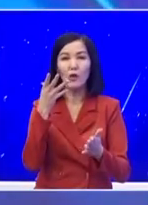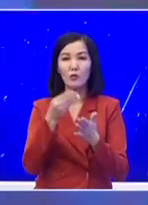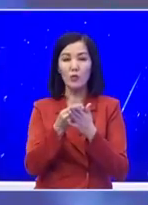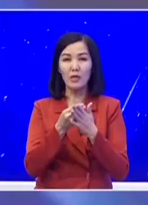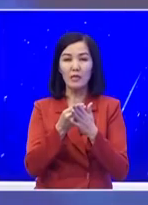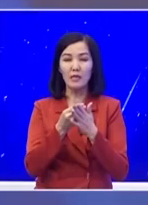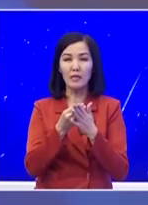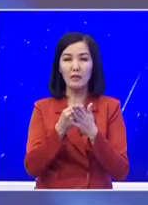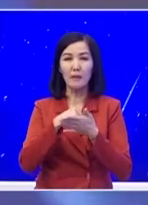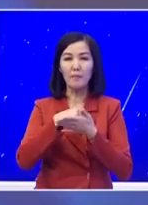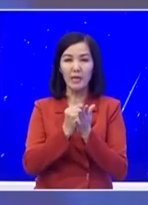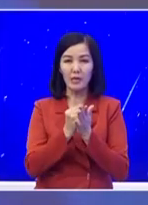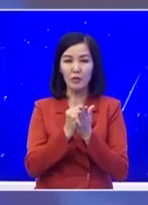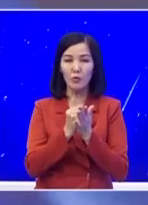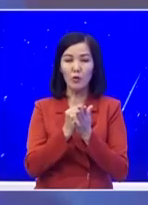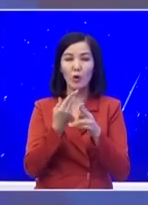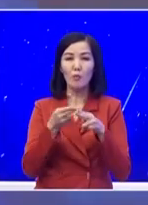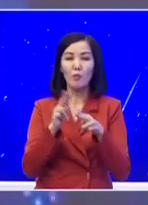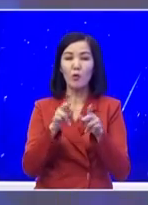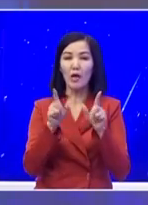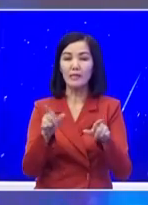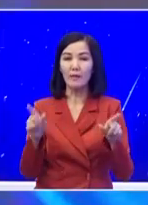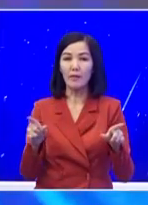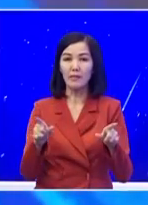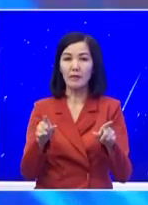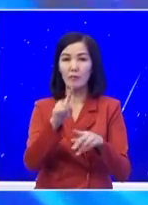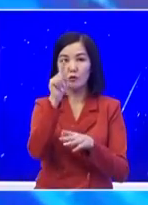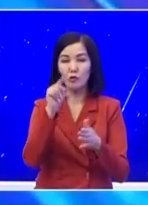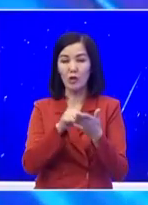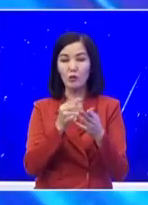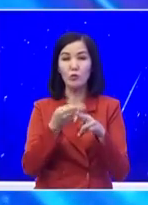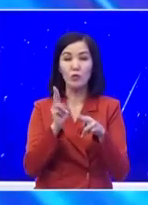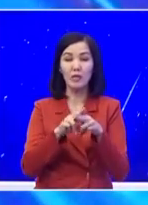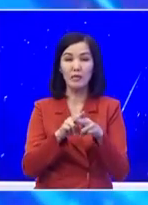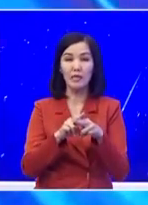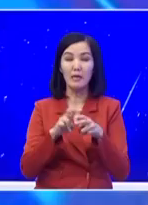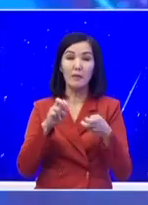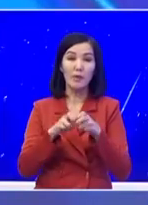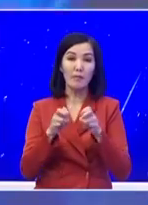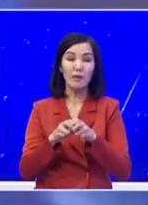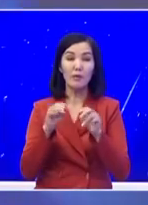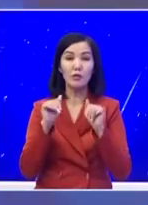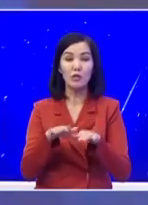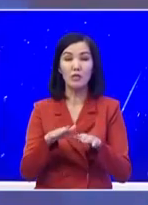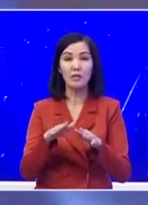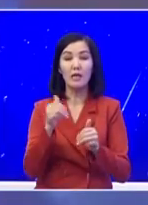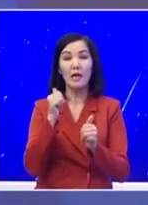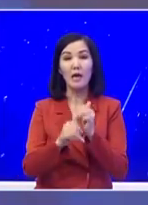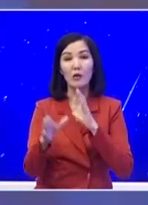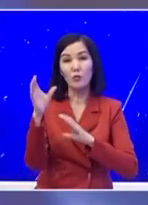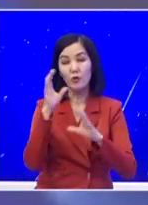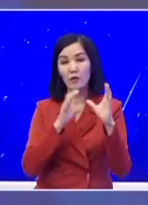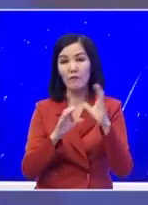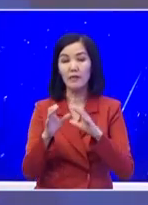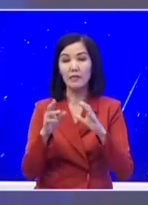бұл азаматтармен жеке сұрақтар. Сондықтан бұл мәселелерді шешетін әр университет, әр институт,